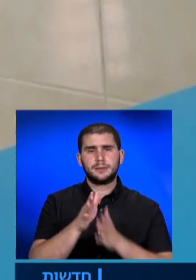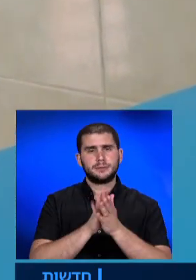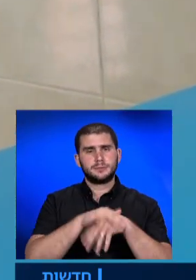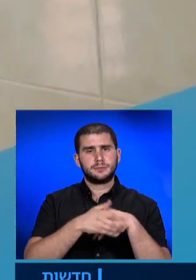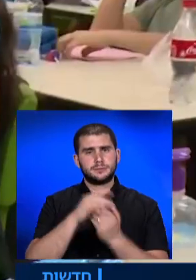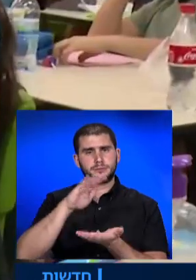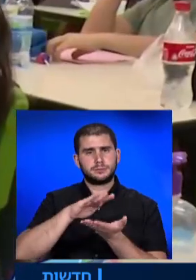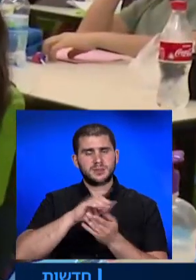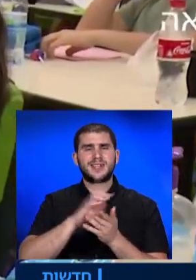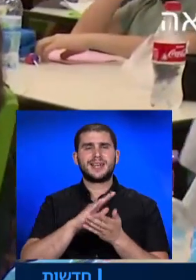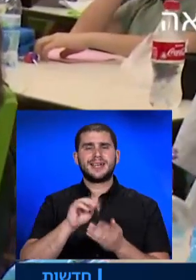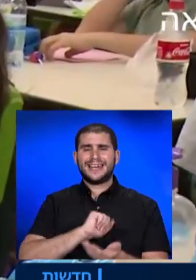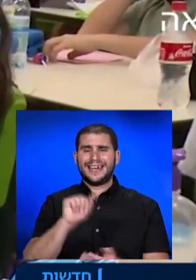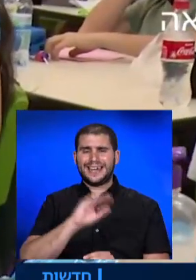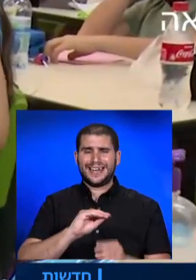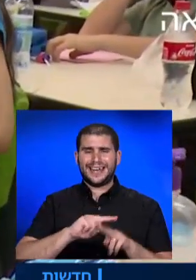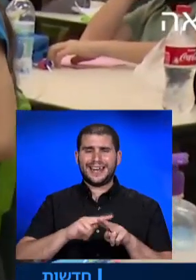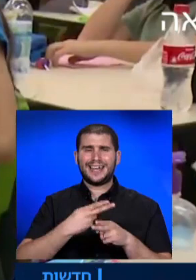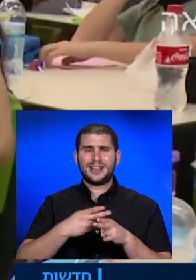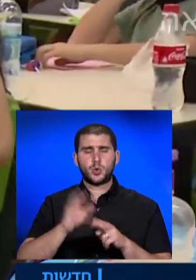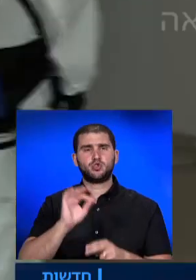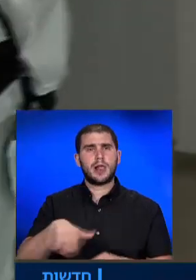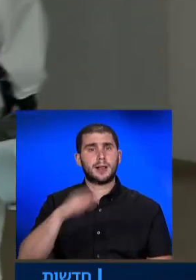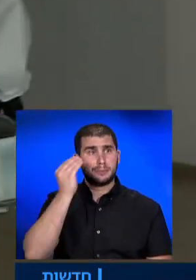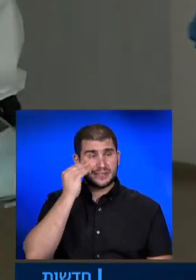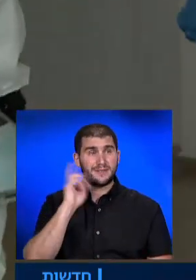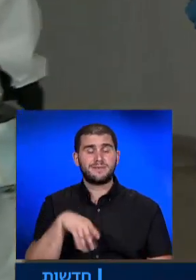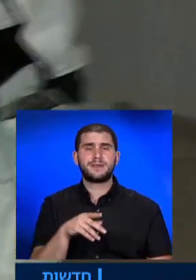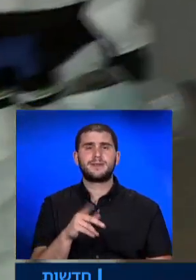מוסדות החינוך, וכן מיגון אישי לעובדי ההוראה.